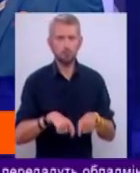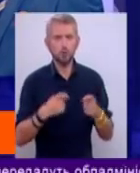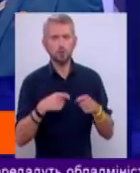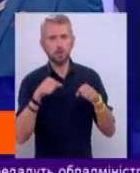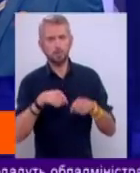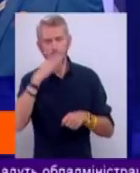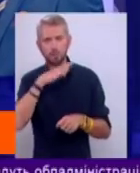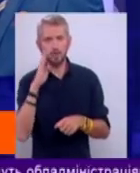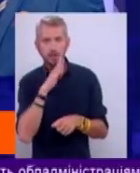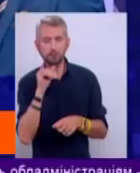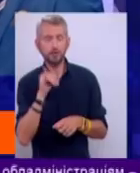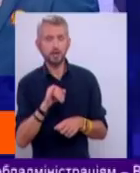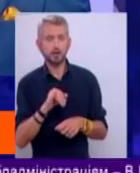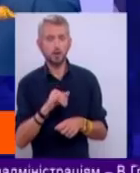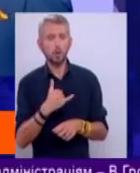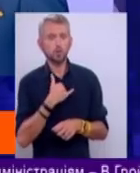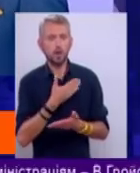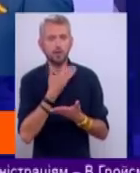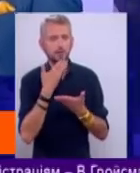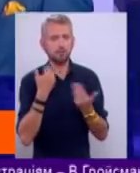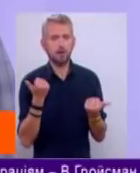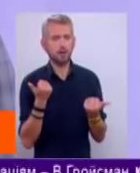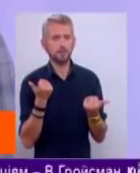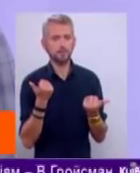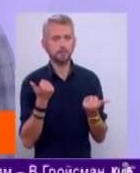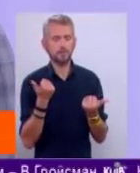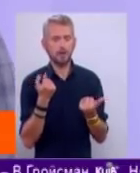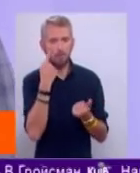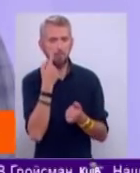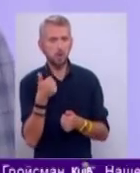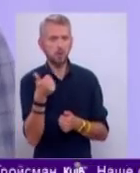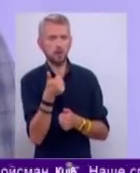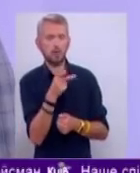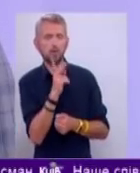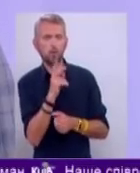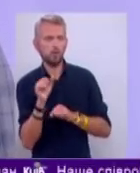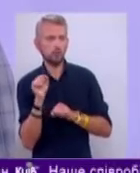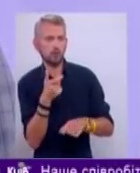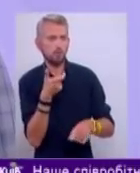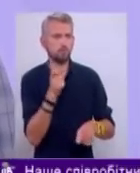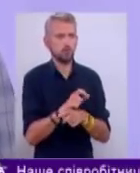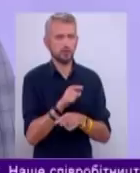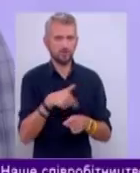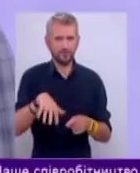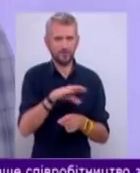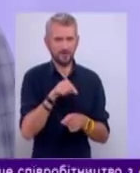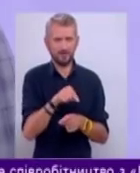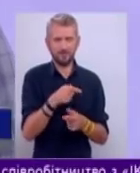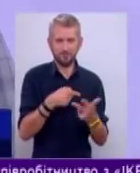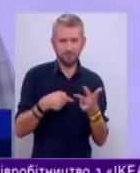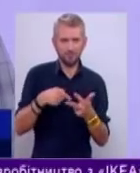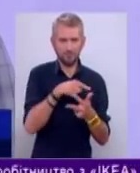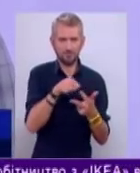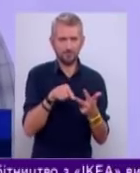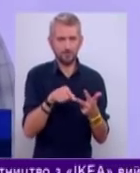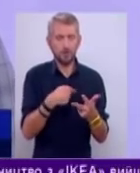прав батьків і... У нас немає, скажімо так, пріоритетів захищати когось з цих учасників освітнього процесу. До